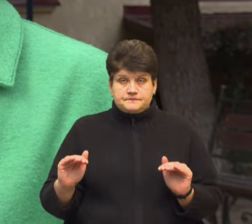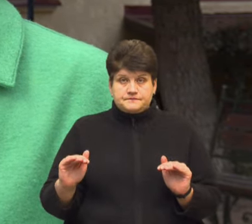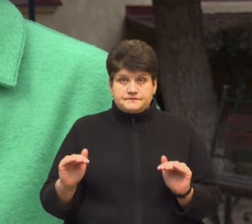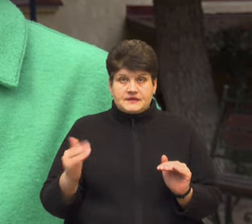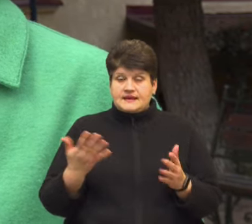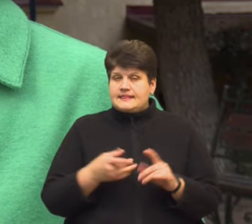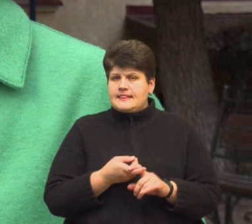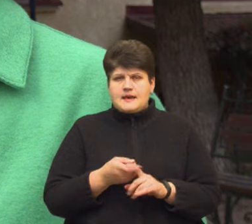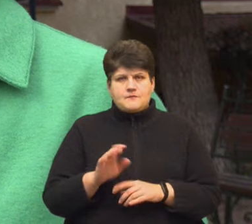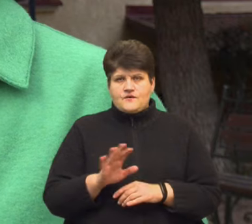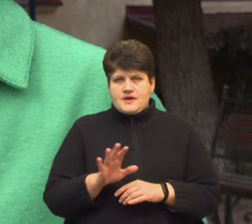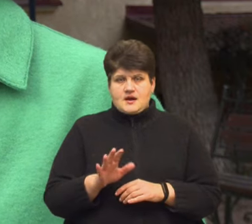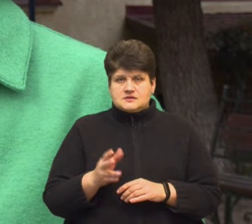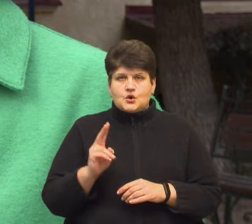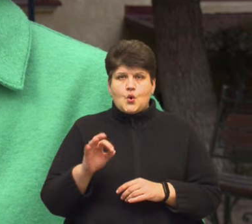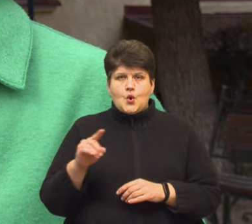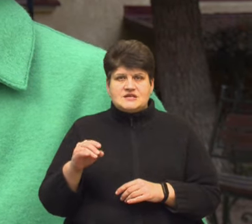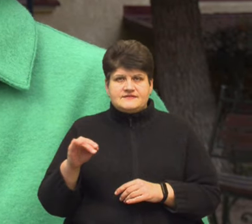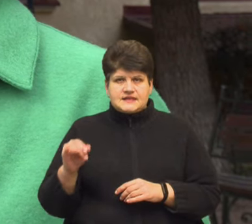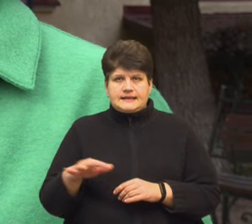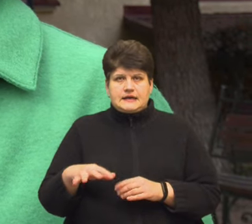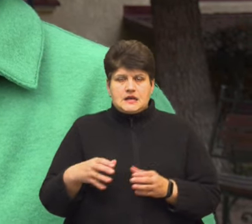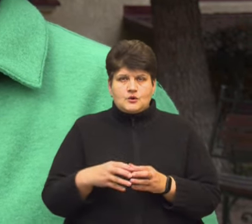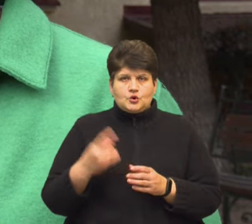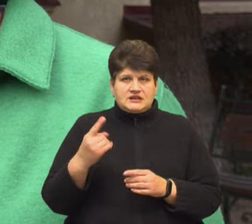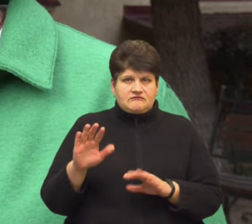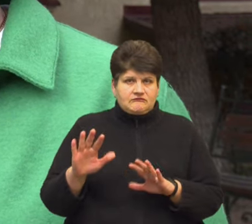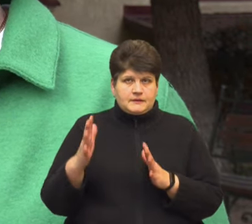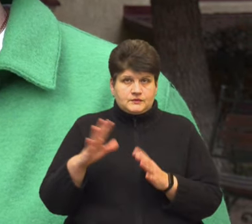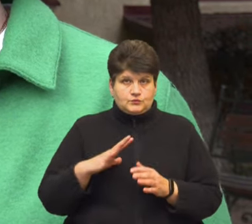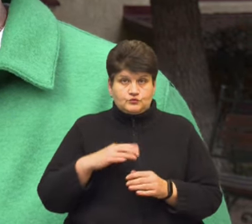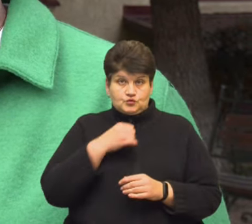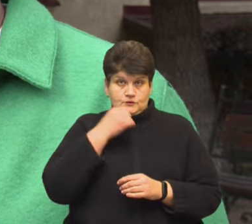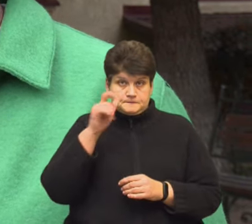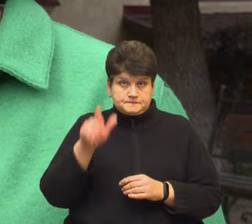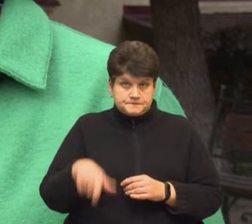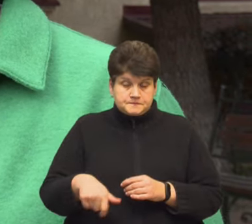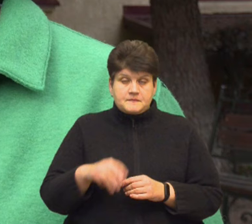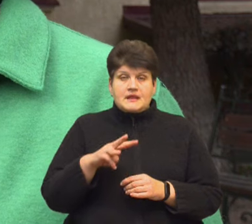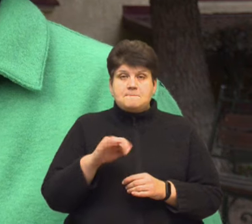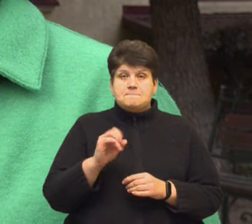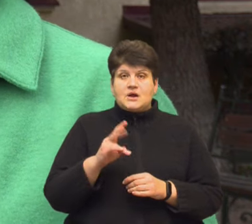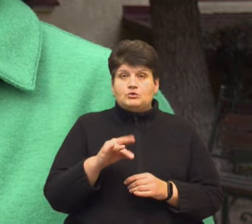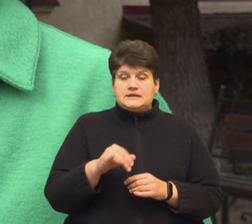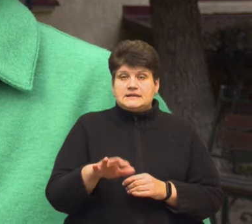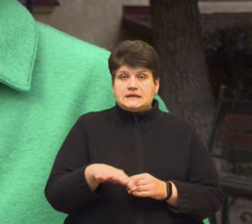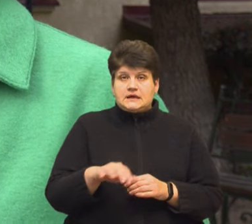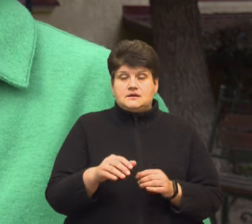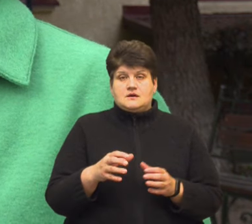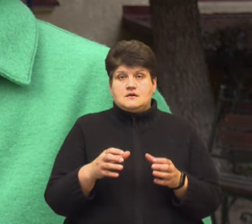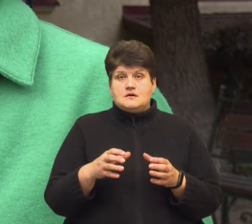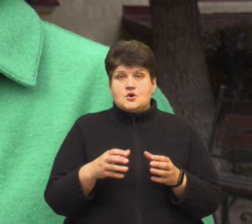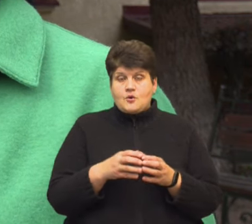пов'язані між собою козівська територіальна громада один випадок доросла людина і миколинецька територіальна громада один випадок